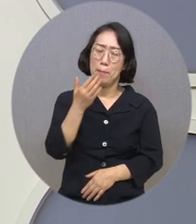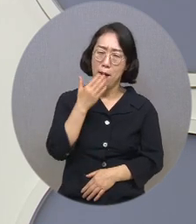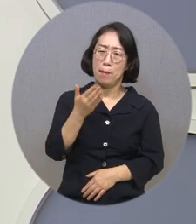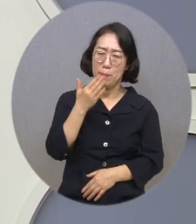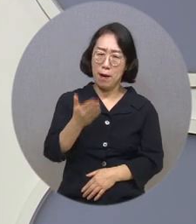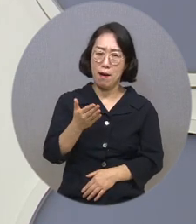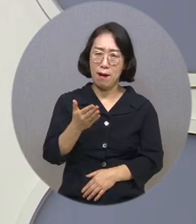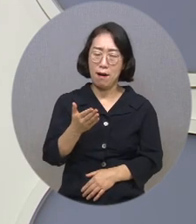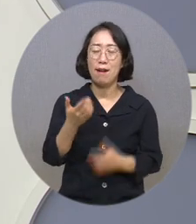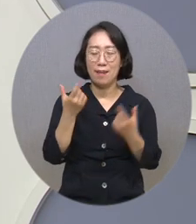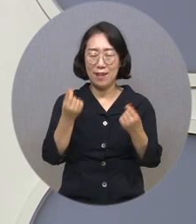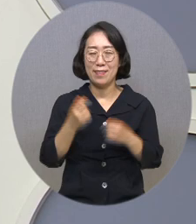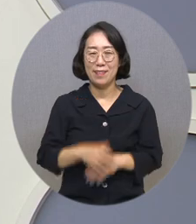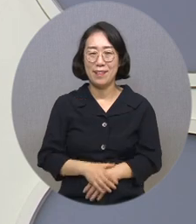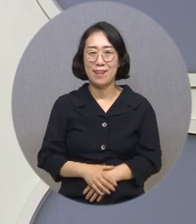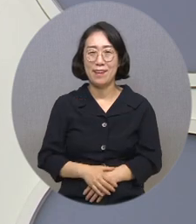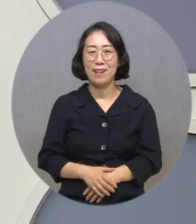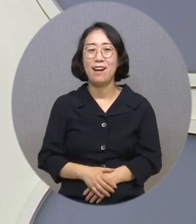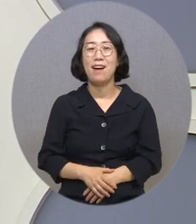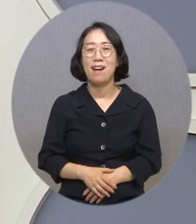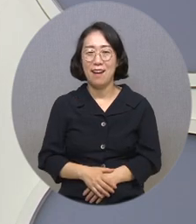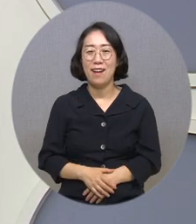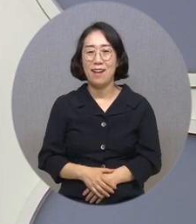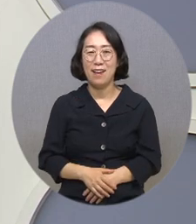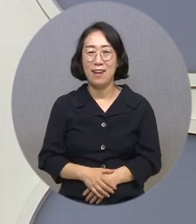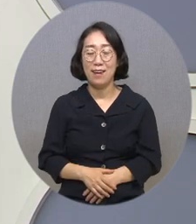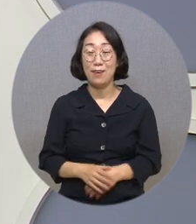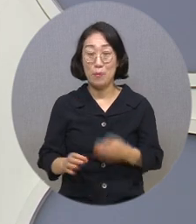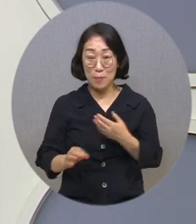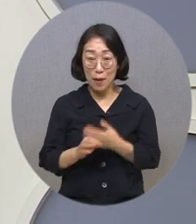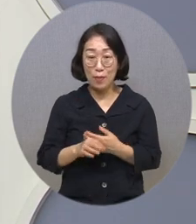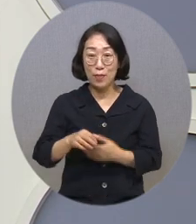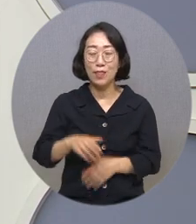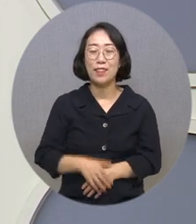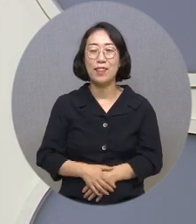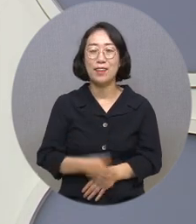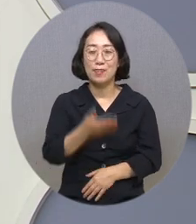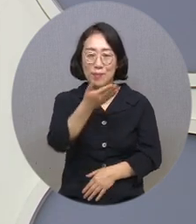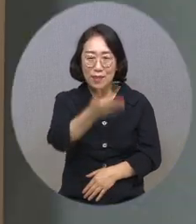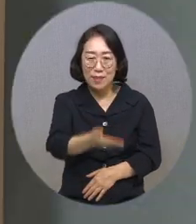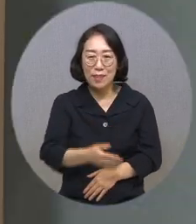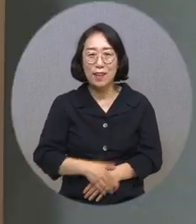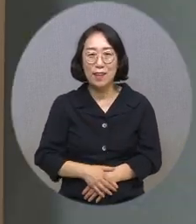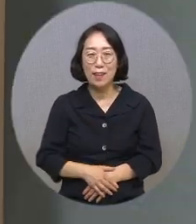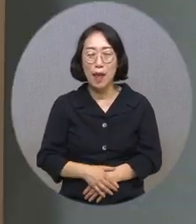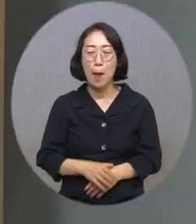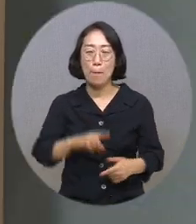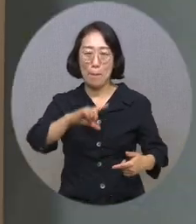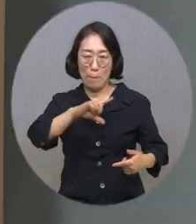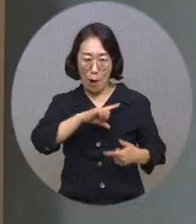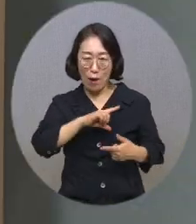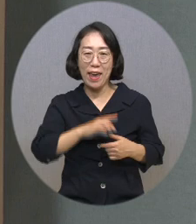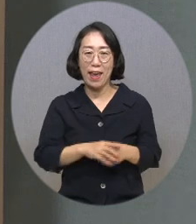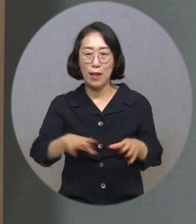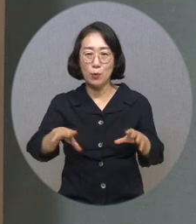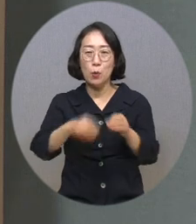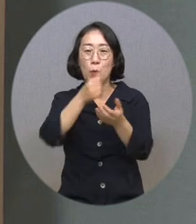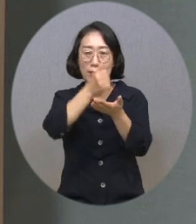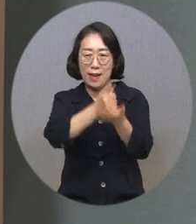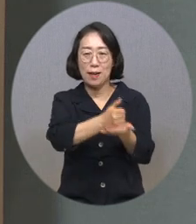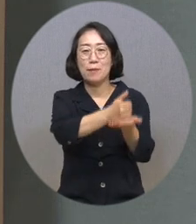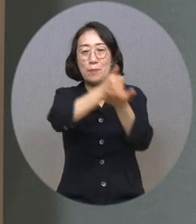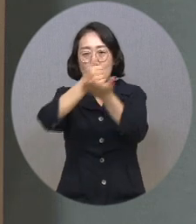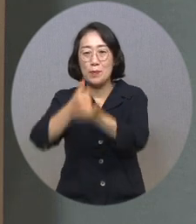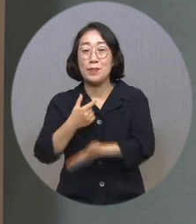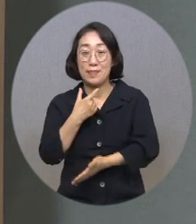분이다, 나는 생각을 해요. 아니 저는 그러면 정유수 선생님을 거기 명예총장님 모시고. 네, 그런데 네. 네, 이제